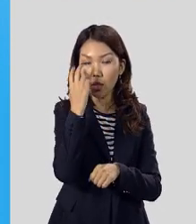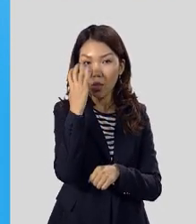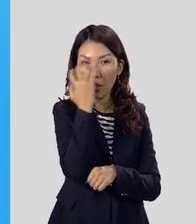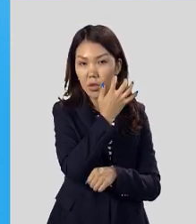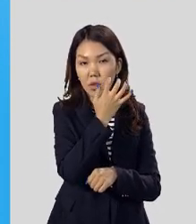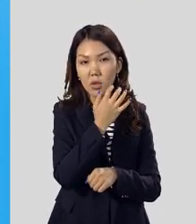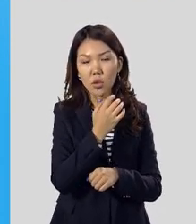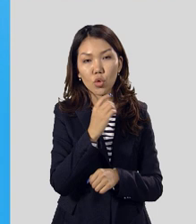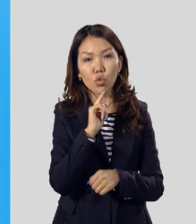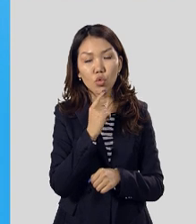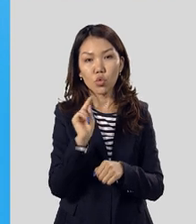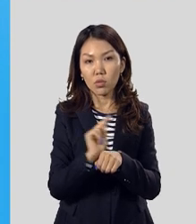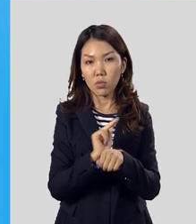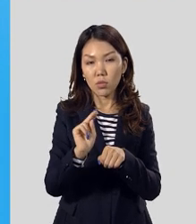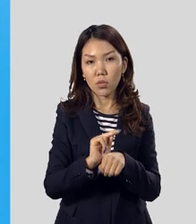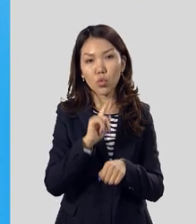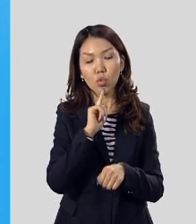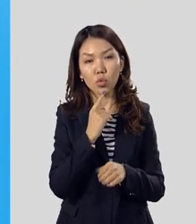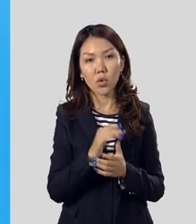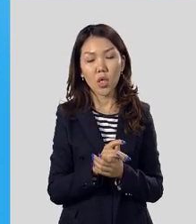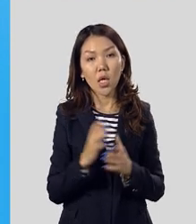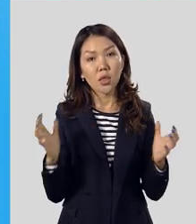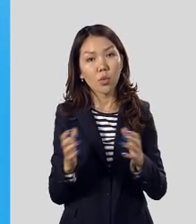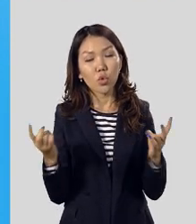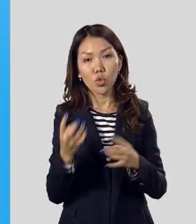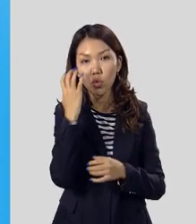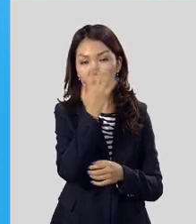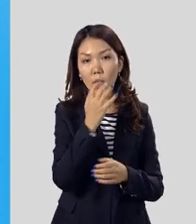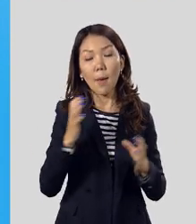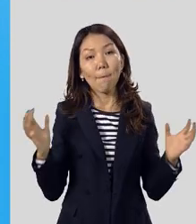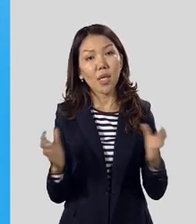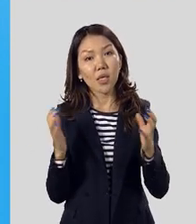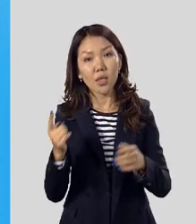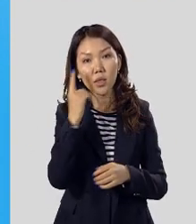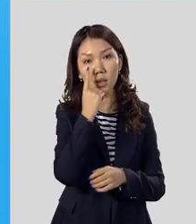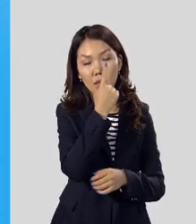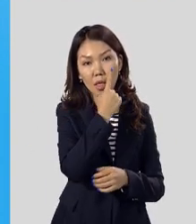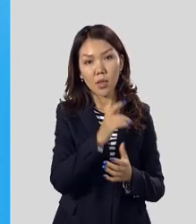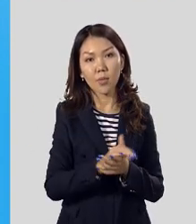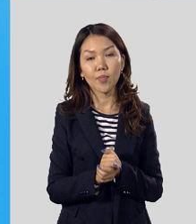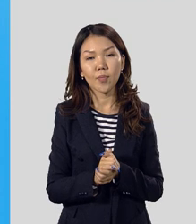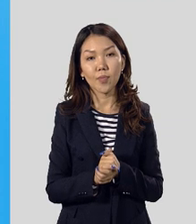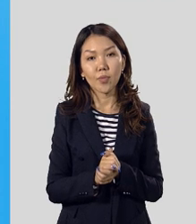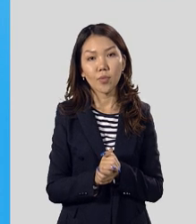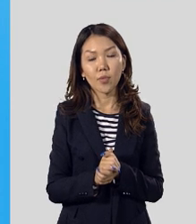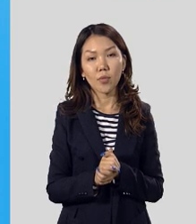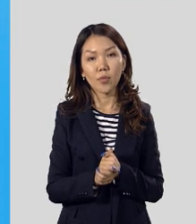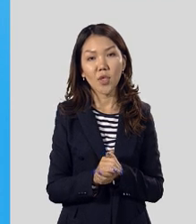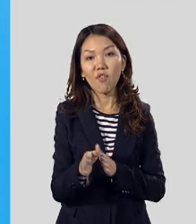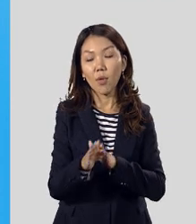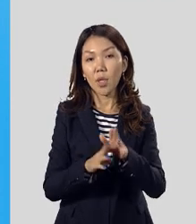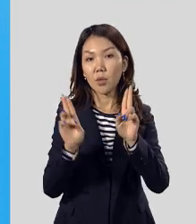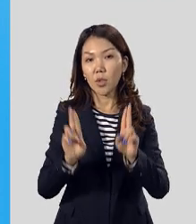глаза и заботиться о зрении. Берегите зрение, следуйте таким правилам.